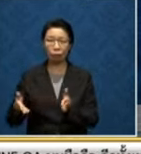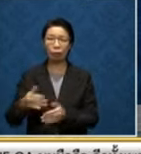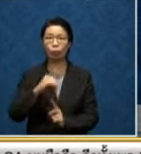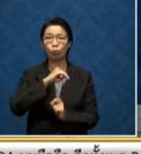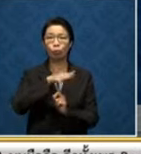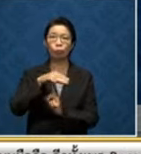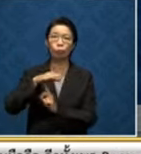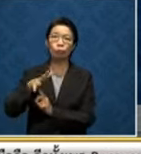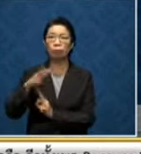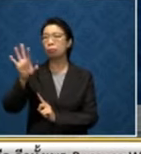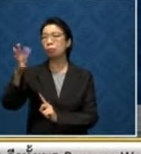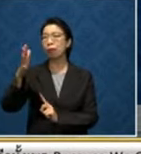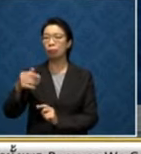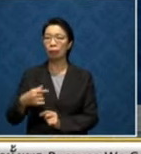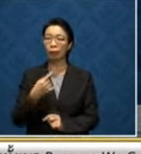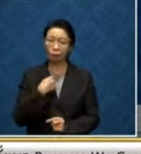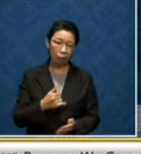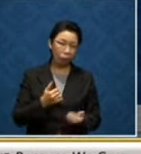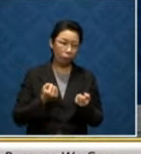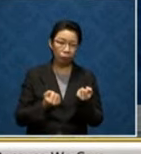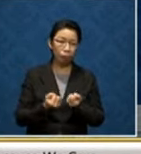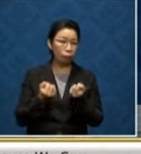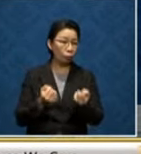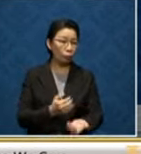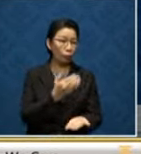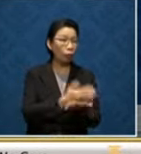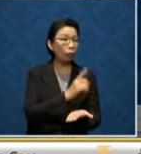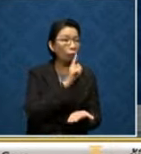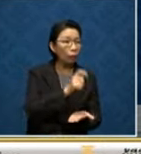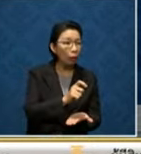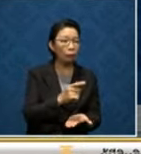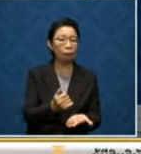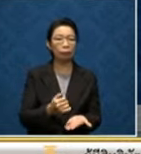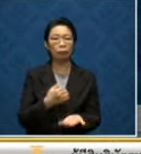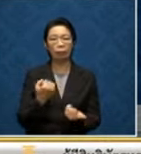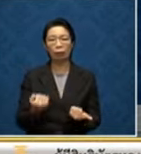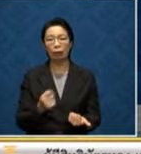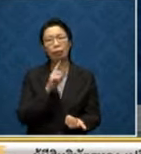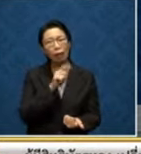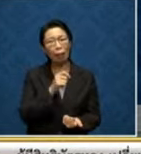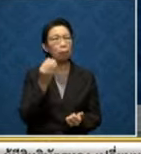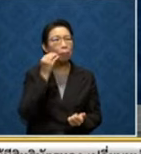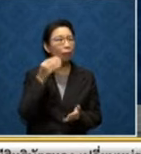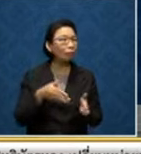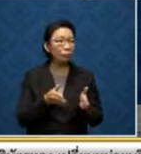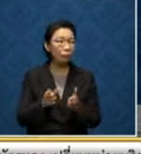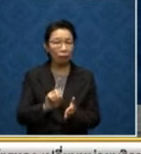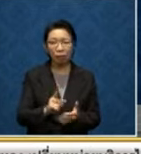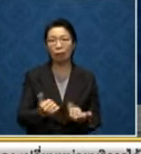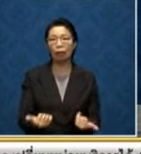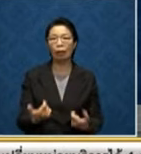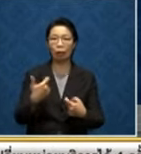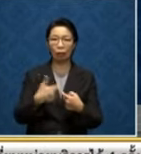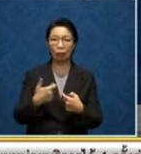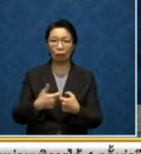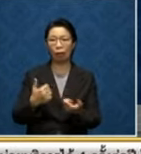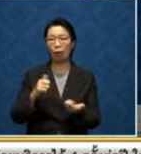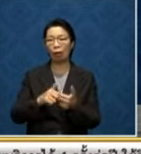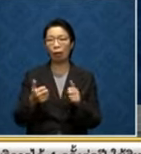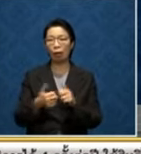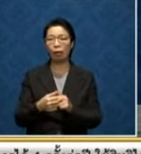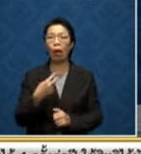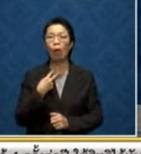จึงจอดรถเพื่อบดรถถามแต่ประชาชนนะครับไม่สามารถหยุดจอดได้เพื่อให้สอบถามนะครับเมื่อไปถึงหมู่บ้านจึงได้รับรู้